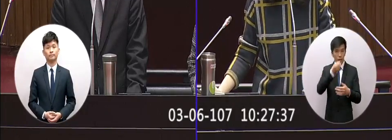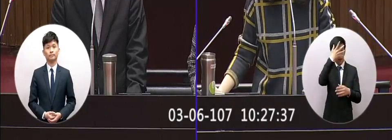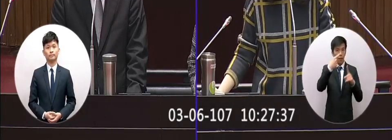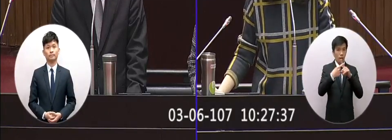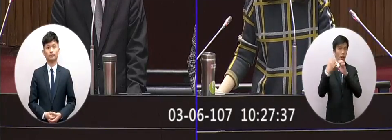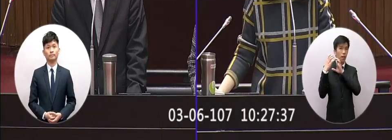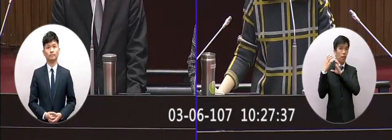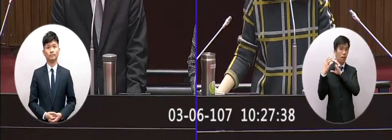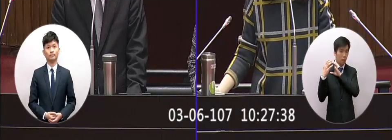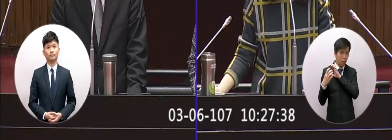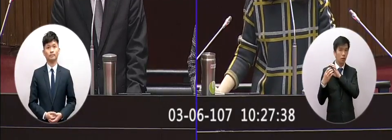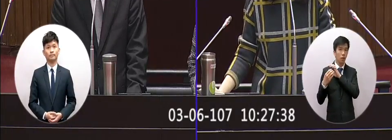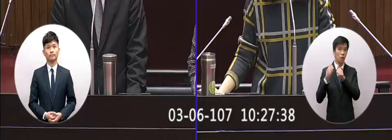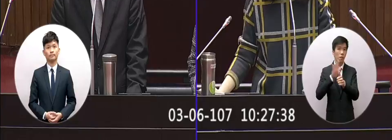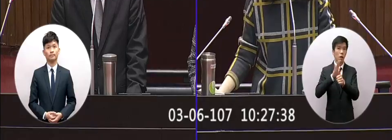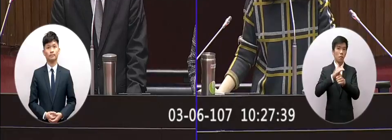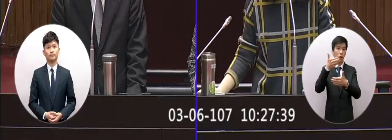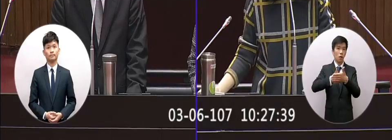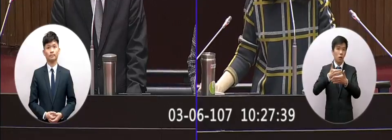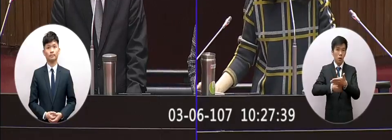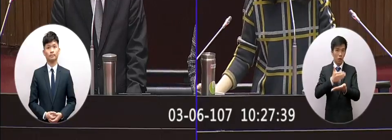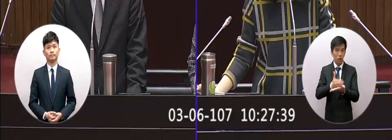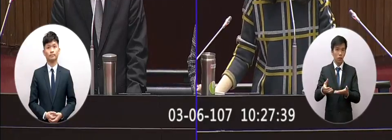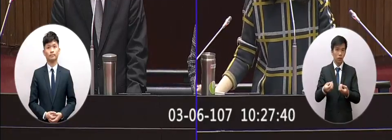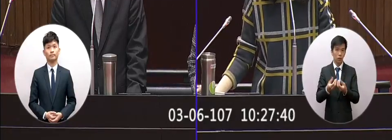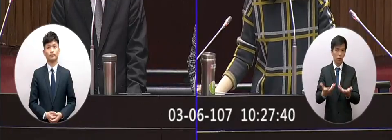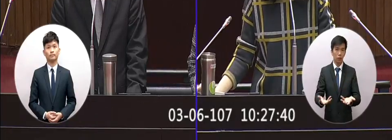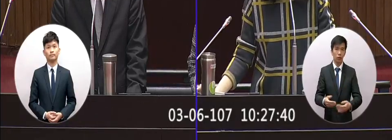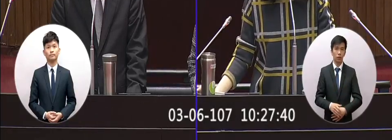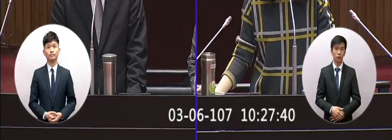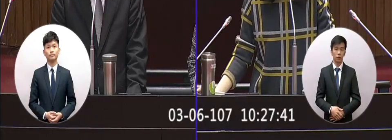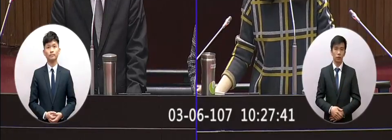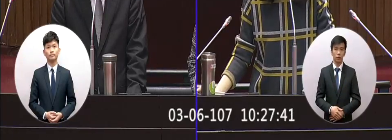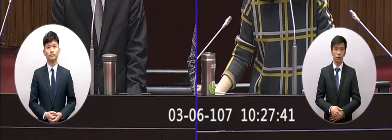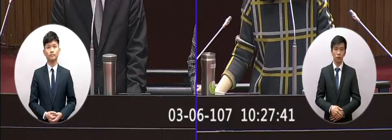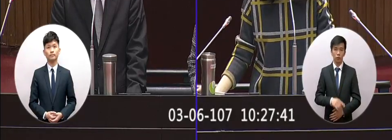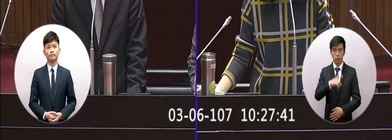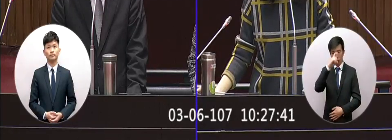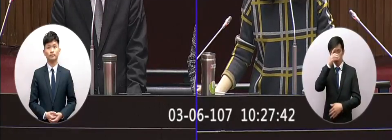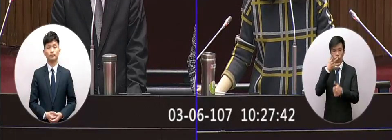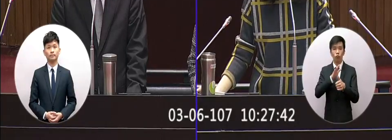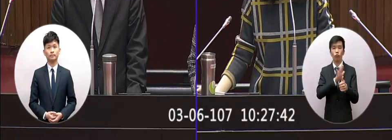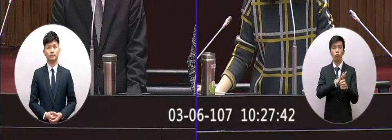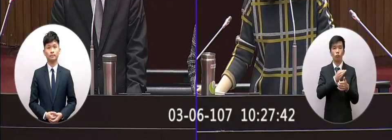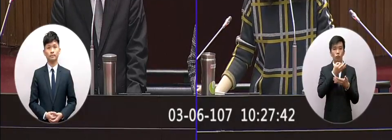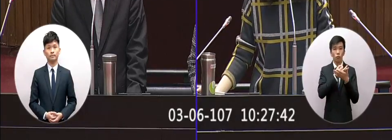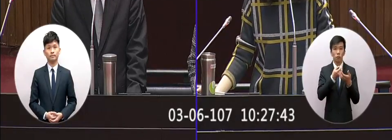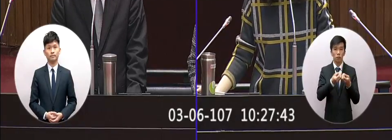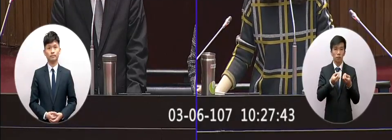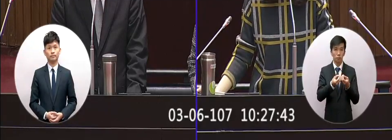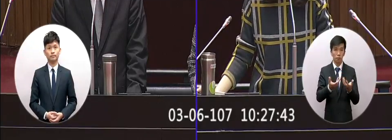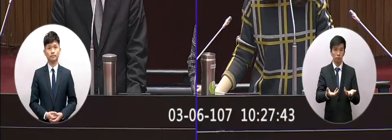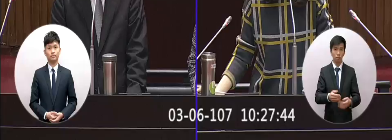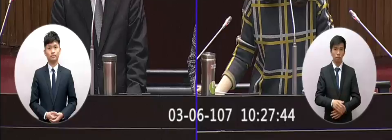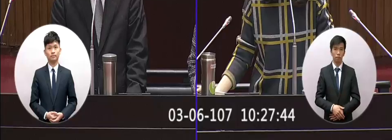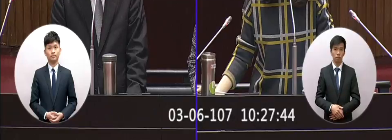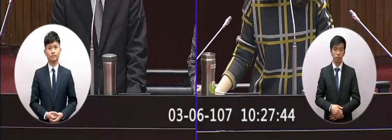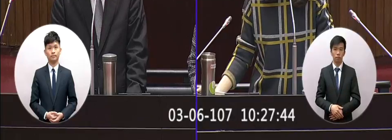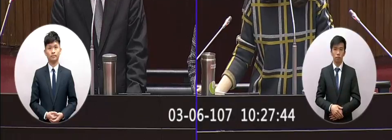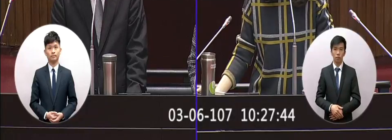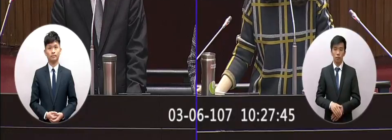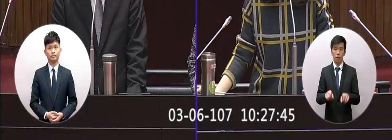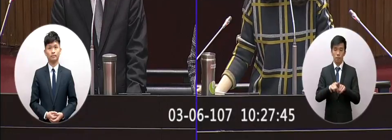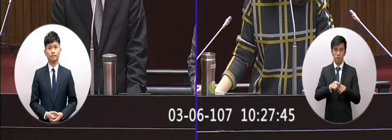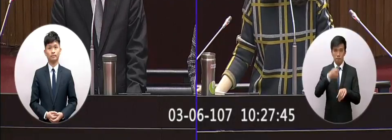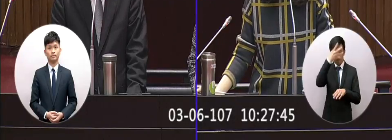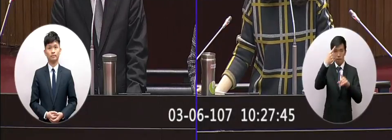负担，怎么样来做一个节流。那我想要问最主要节流部分，我想年轻人大概有